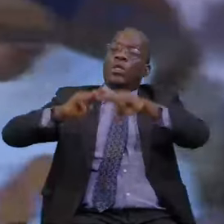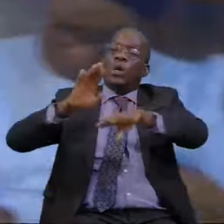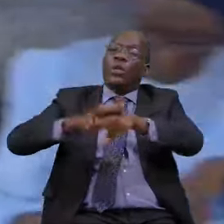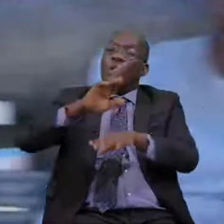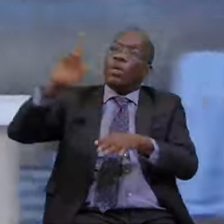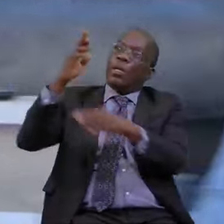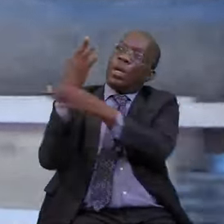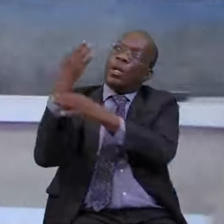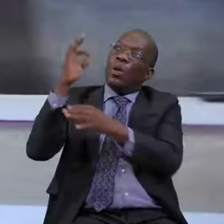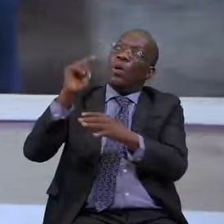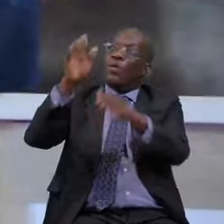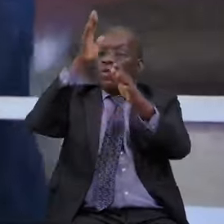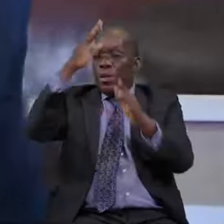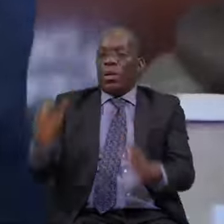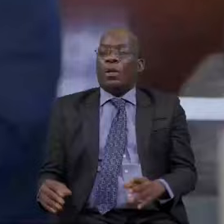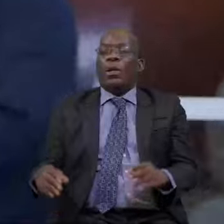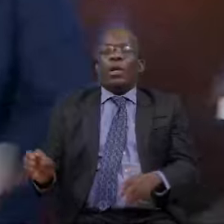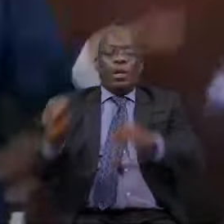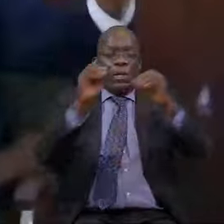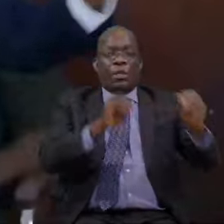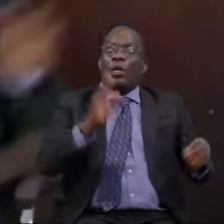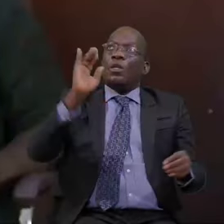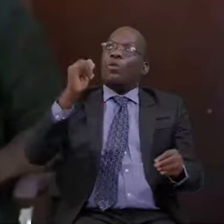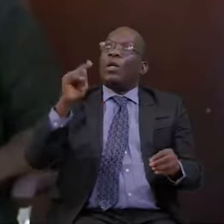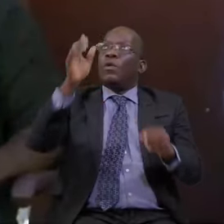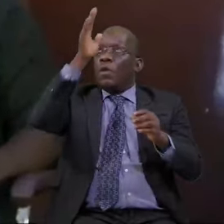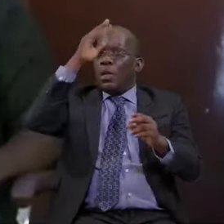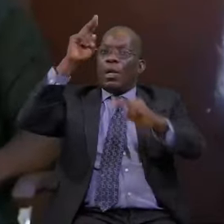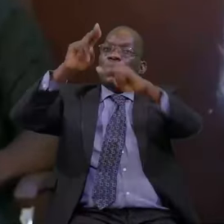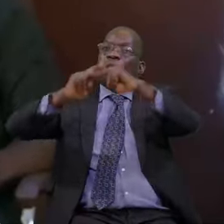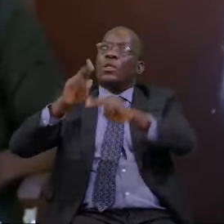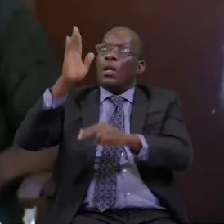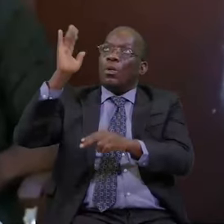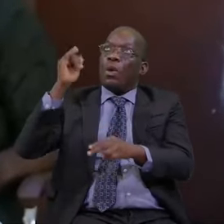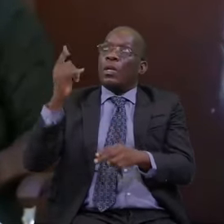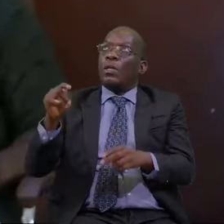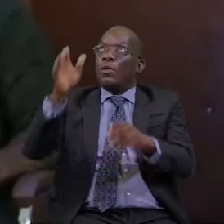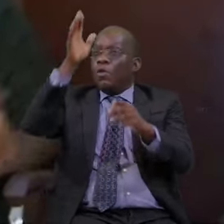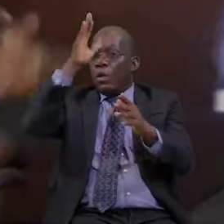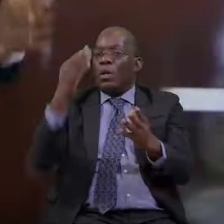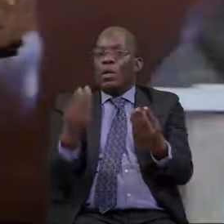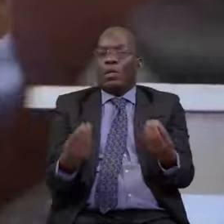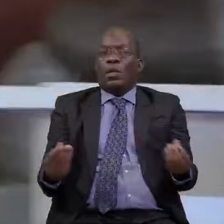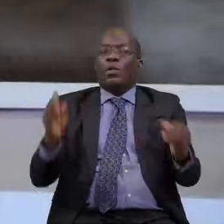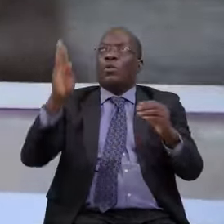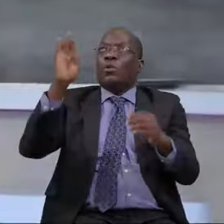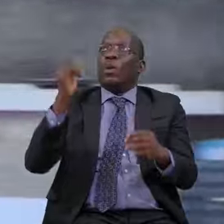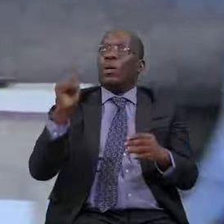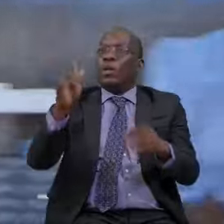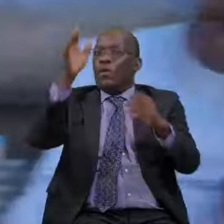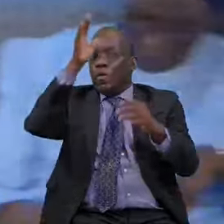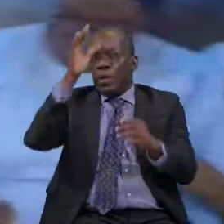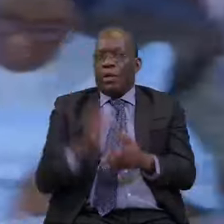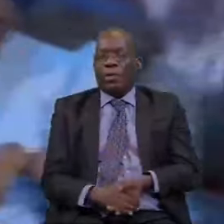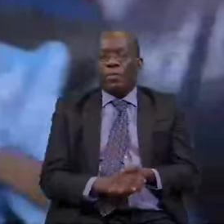du Père. Il était établi par le Père, il est assis par le Père et il était rétabli par le